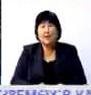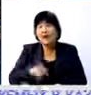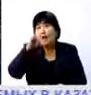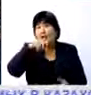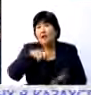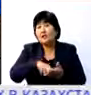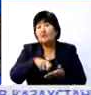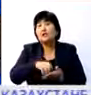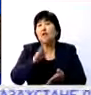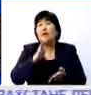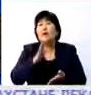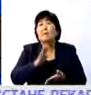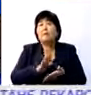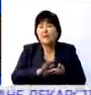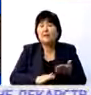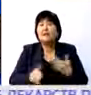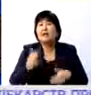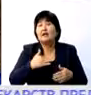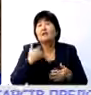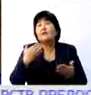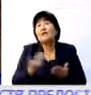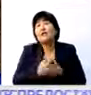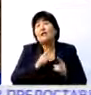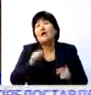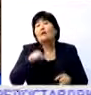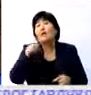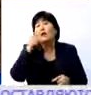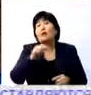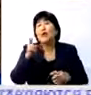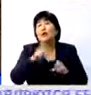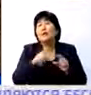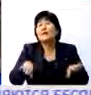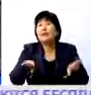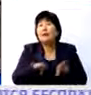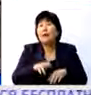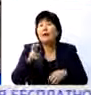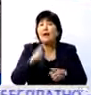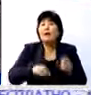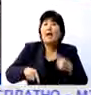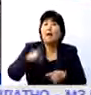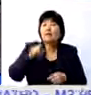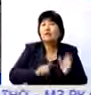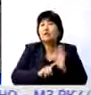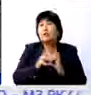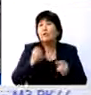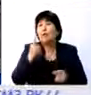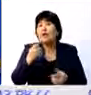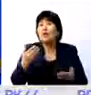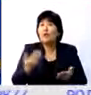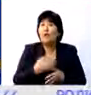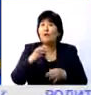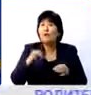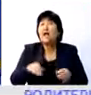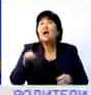Казпочта продолжает радовать население своими удобными инновациями. В этом году предприятие совместно с предпринимателями запустило еще один новый проект